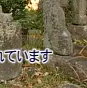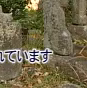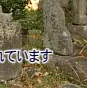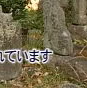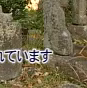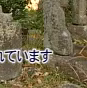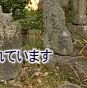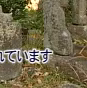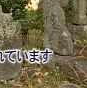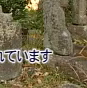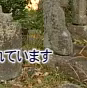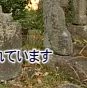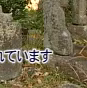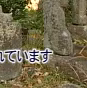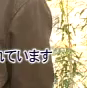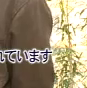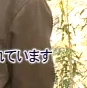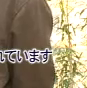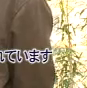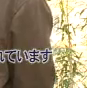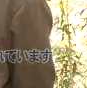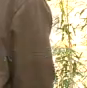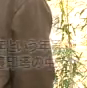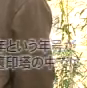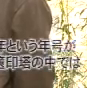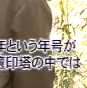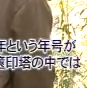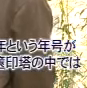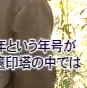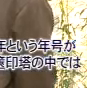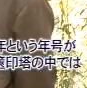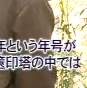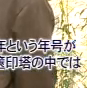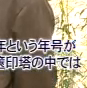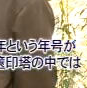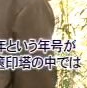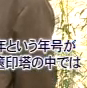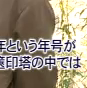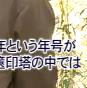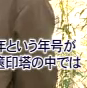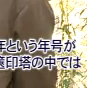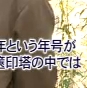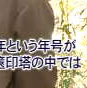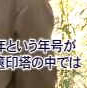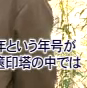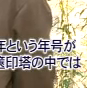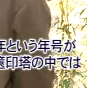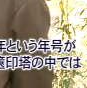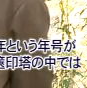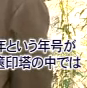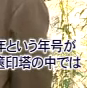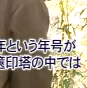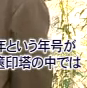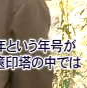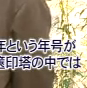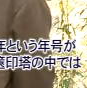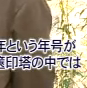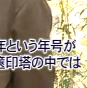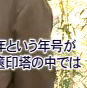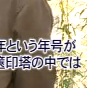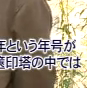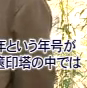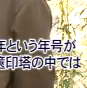財にも指定されてます。鎌倉時代のね、正元元年、西暦でいうと